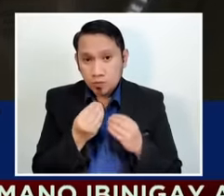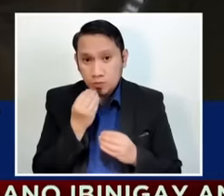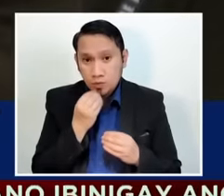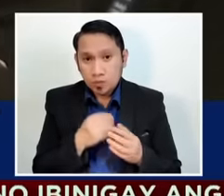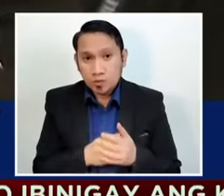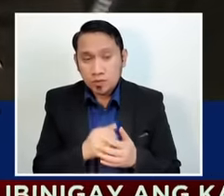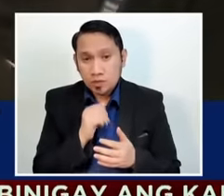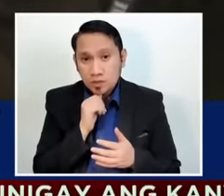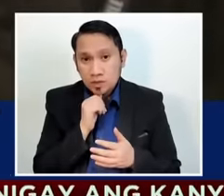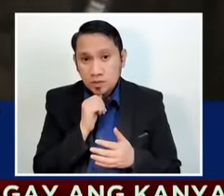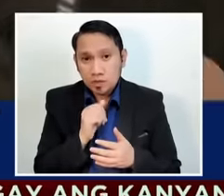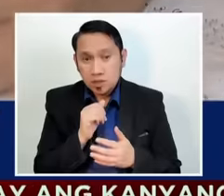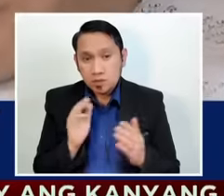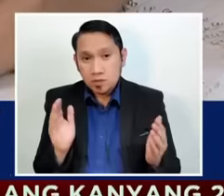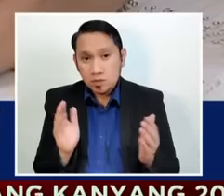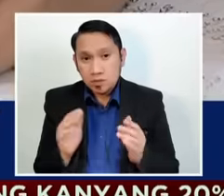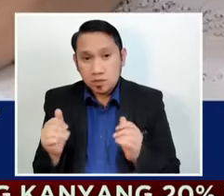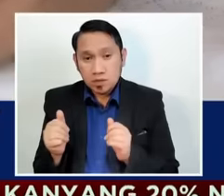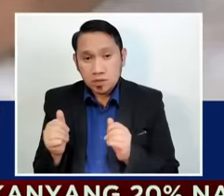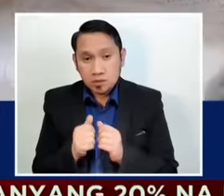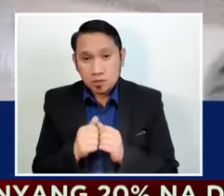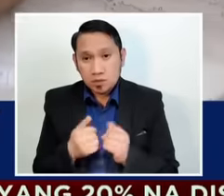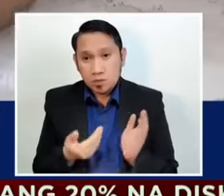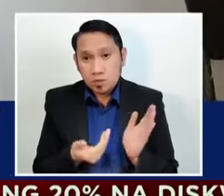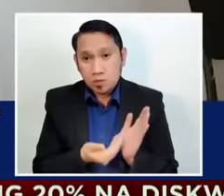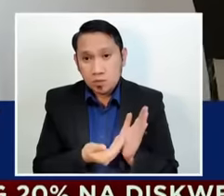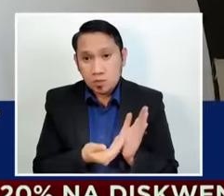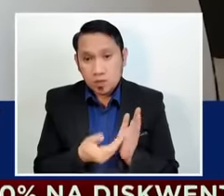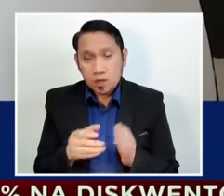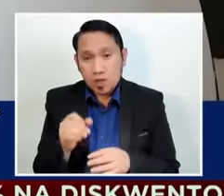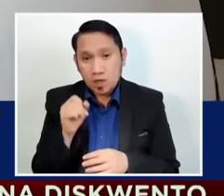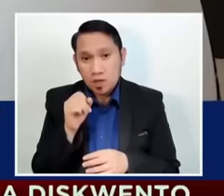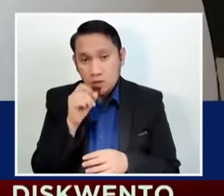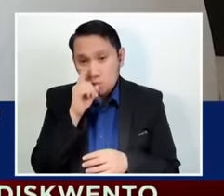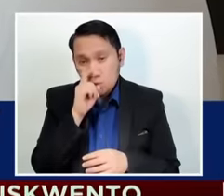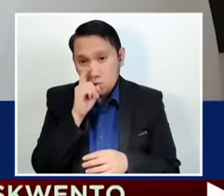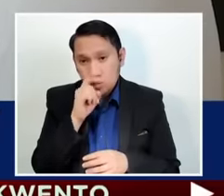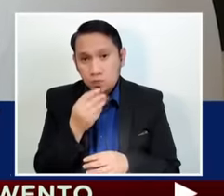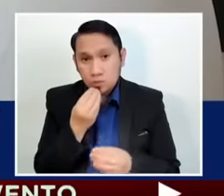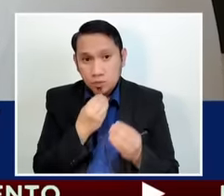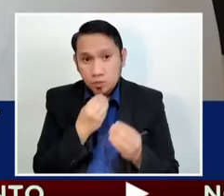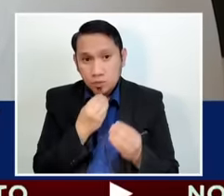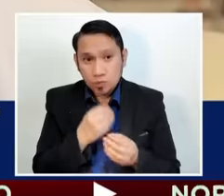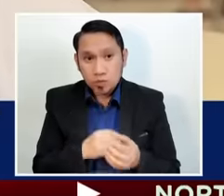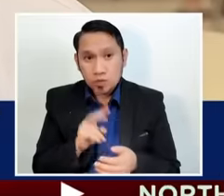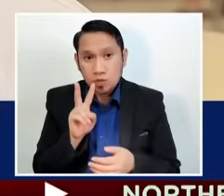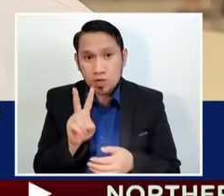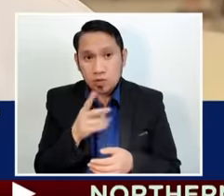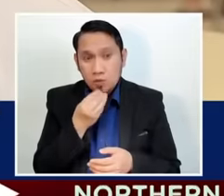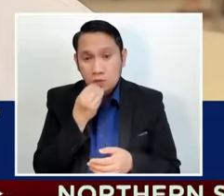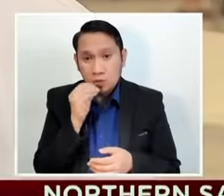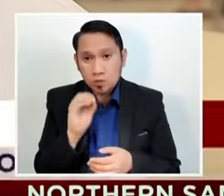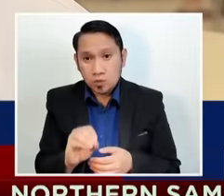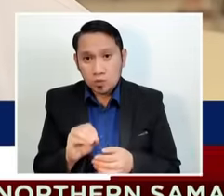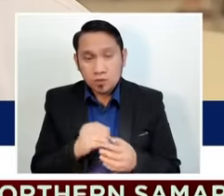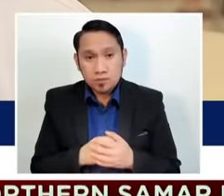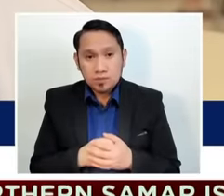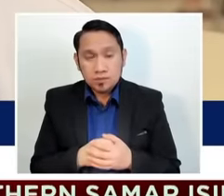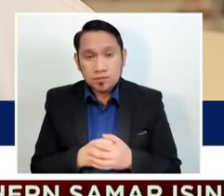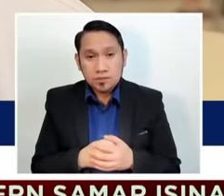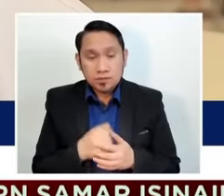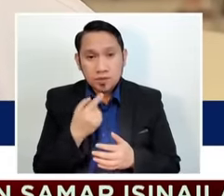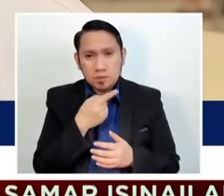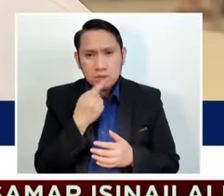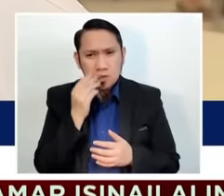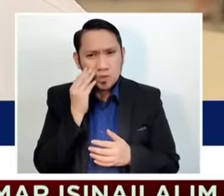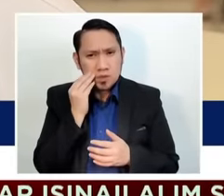ang presensya ng mga kasama para patunayang senior nga ang kakain ng dalawang order. Sa experience ko sa senior ID